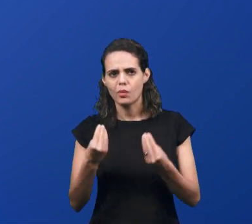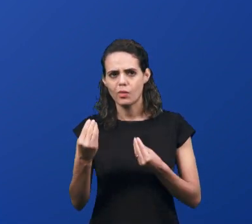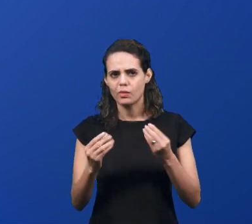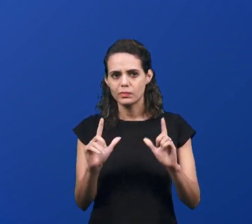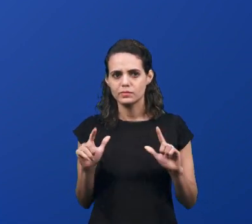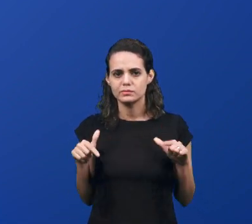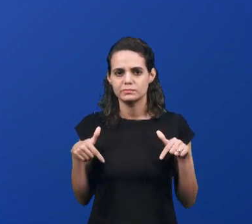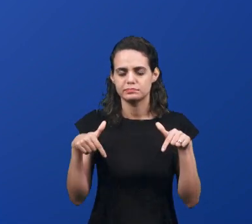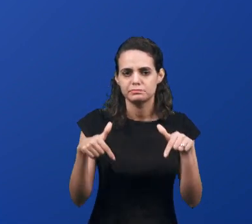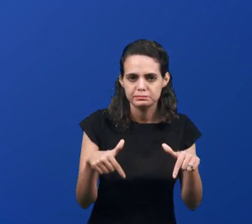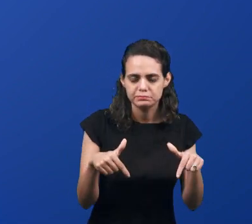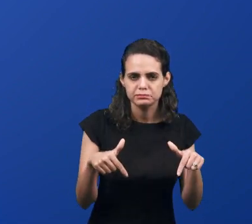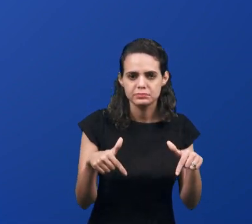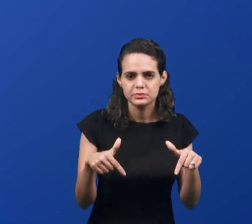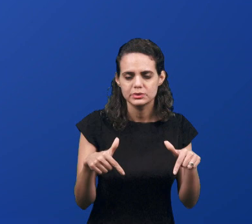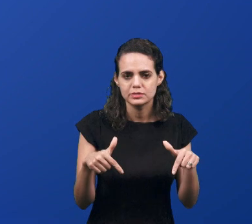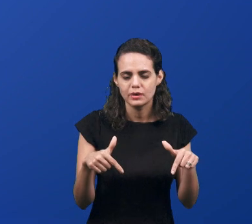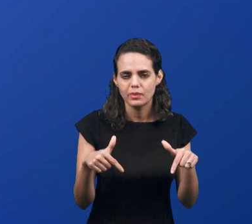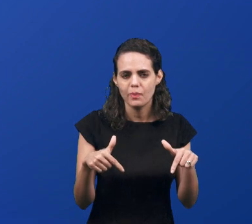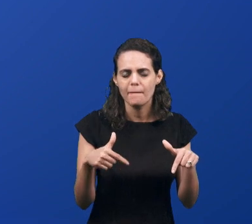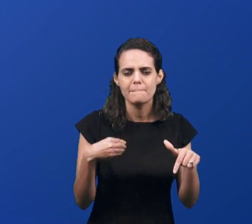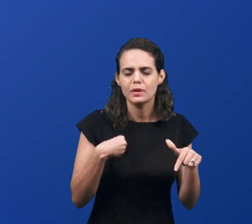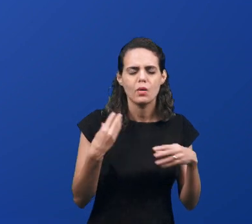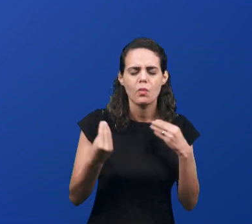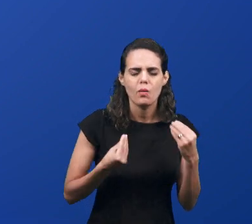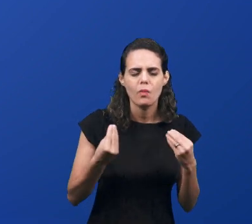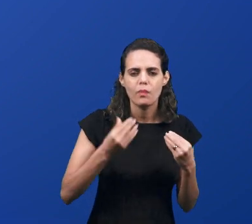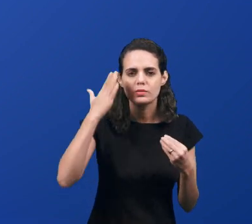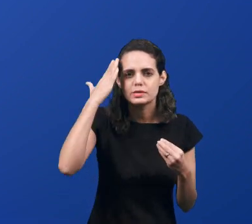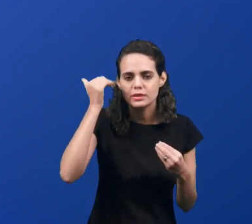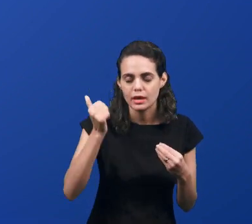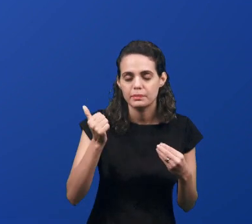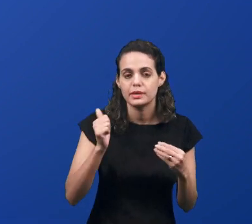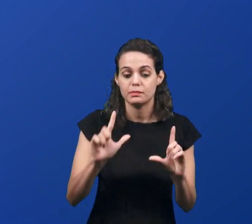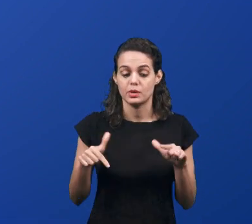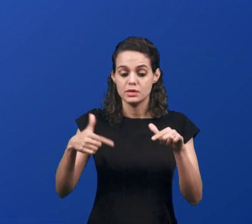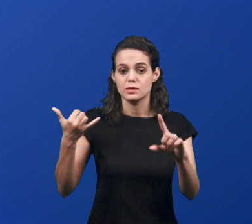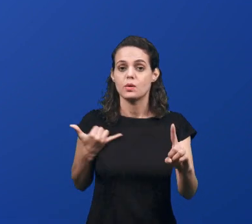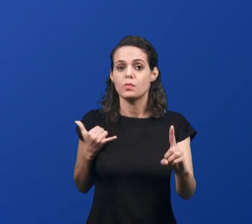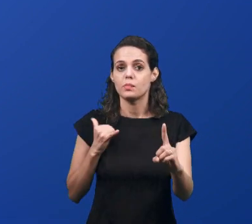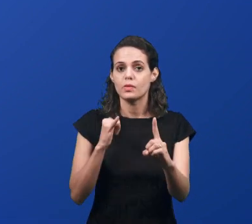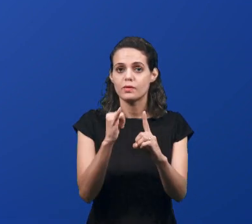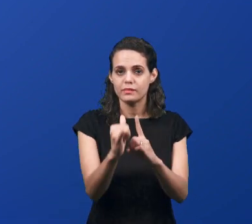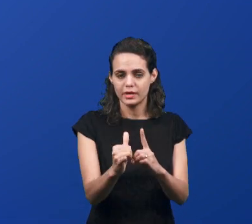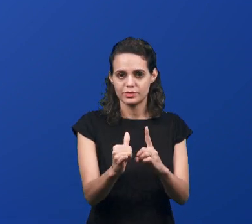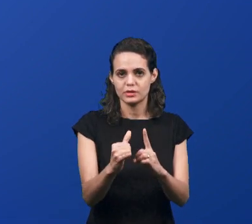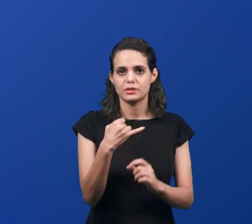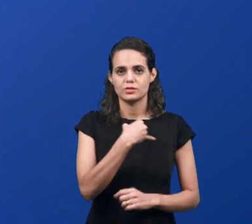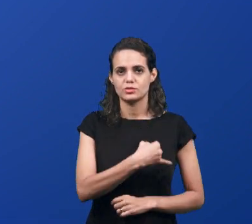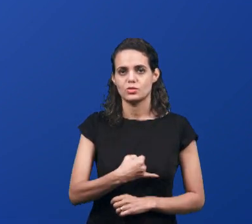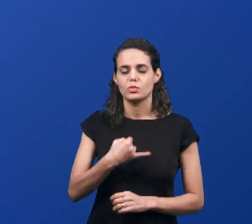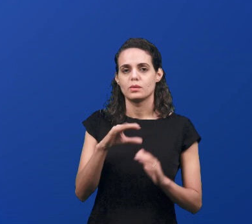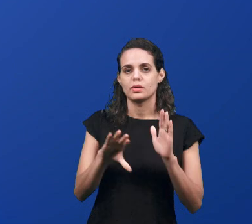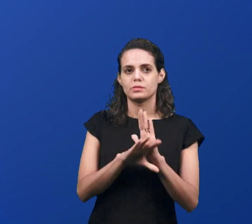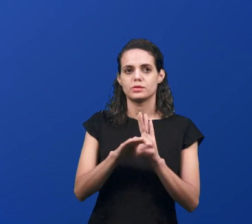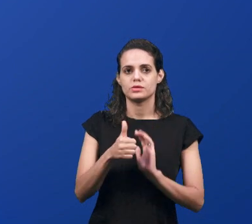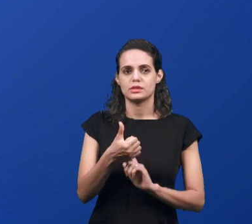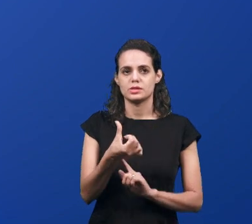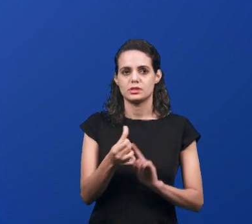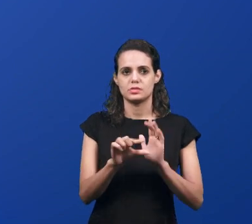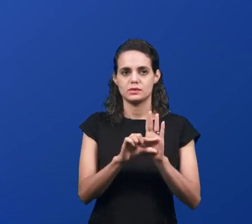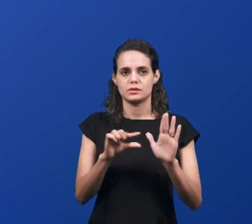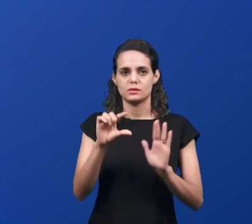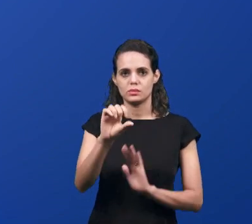Par une manifestation prophétique. Et comme c'est écrit en Jean 16, 8. Et quand